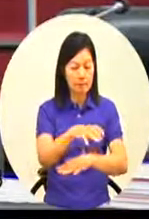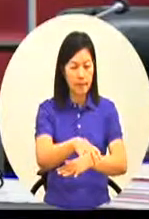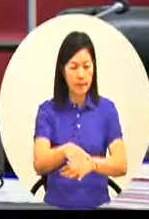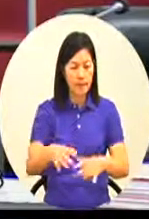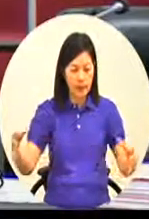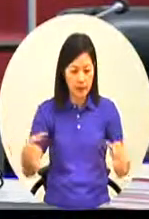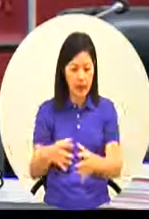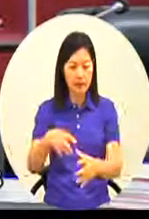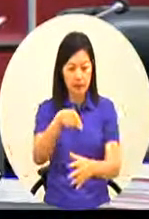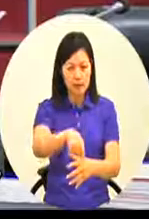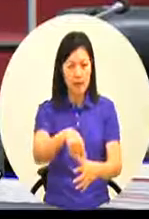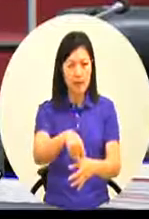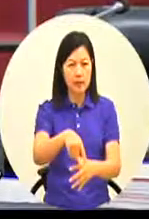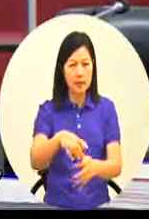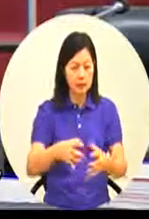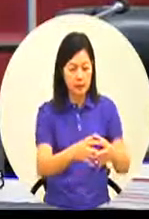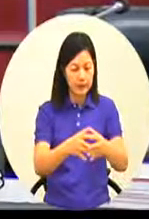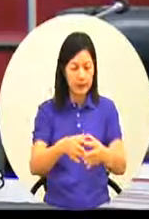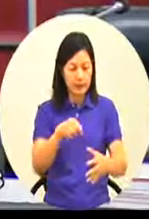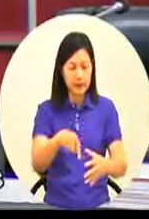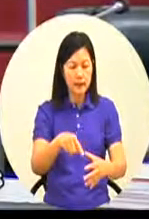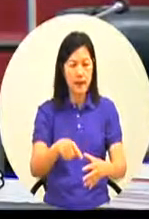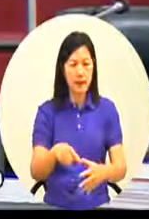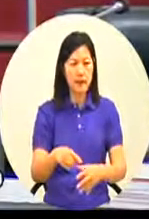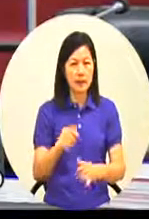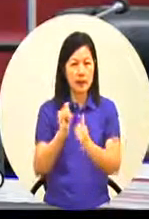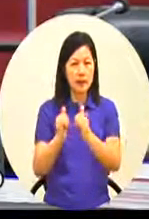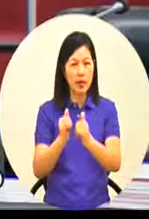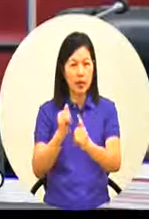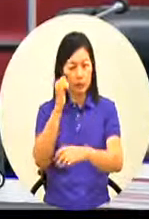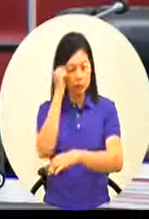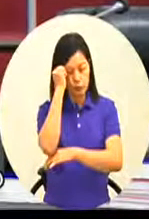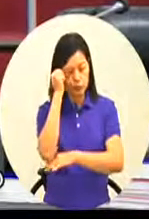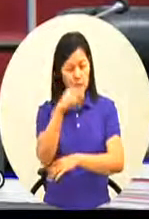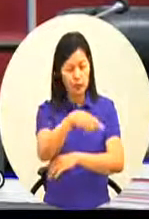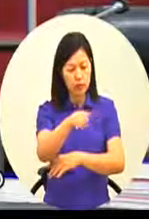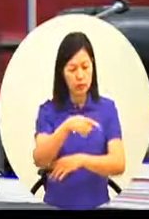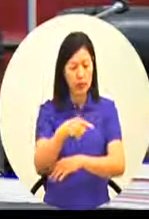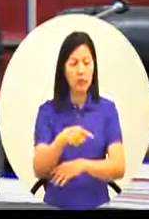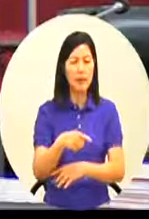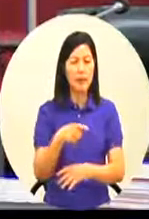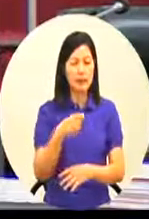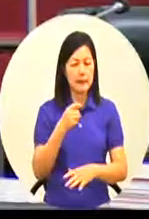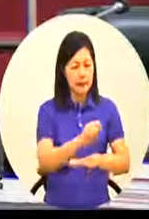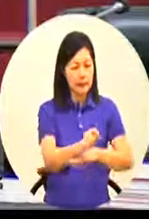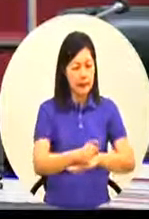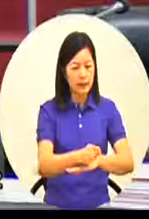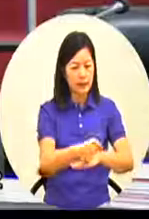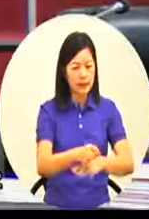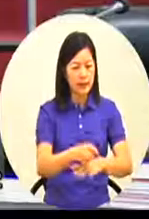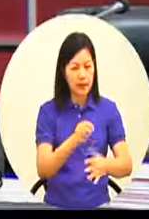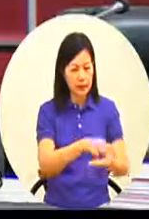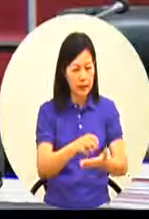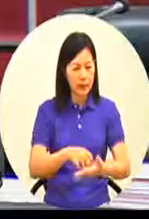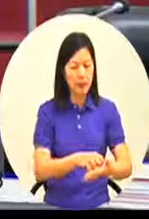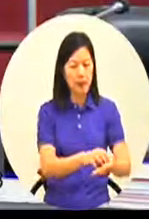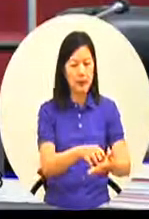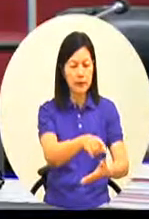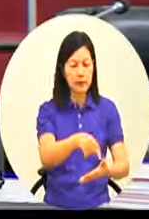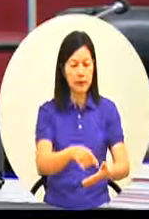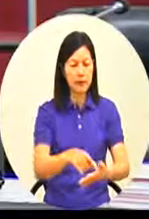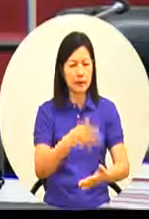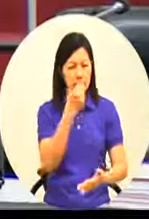这个地方，这样子对于我们在地的居民也有很高的这种。办事的这个便利性哦，所以我们认为说